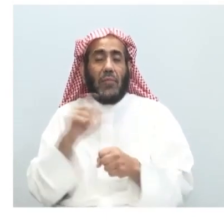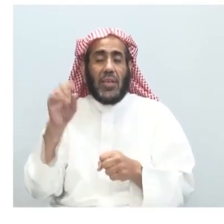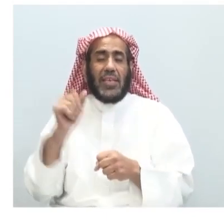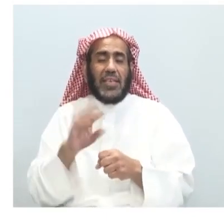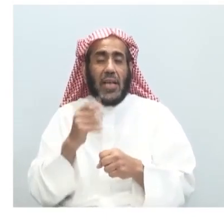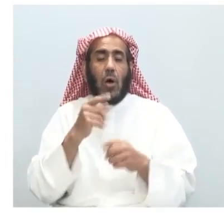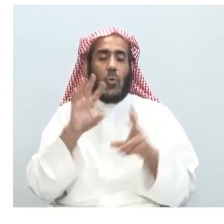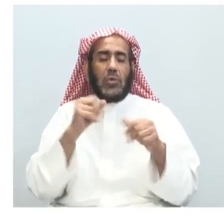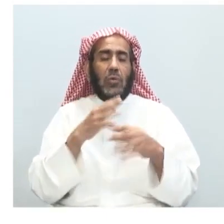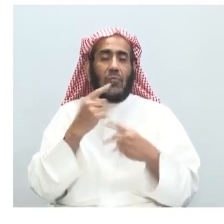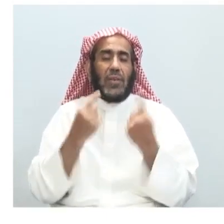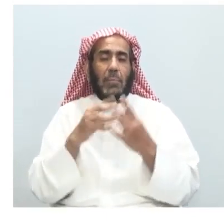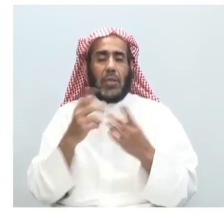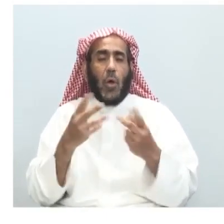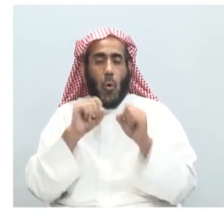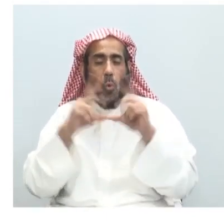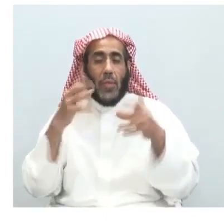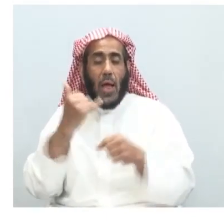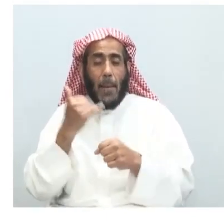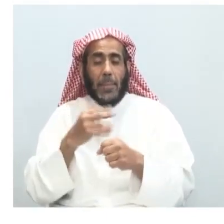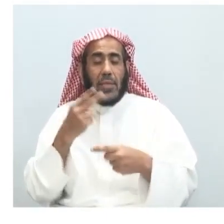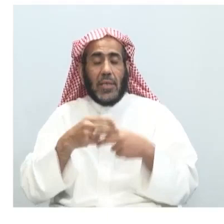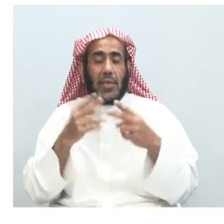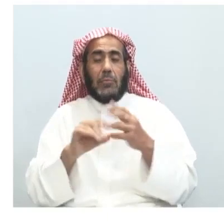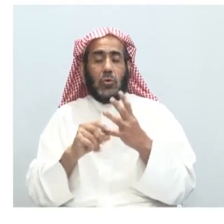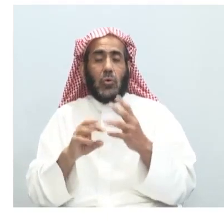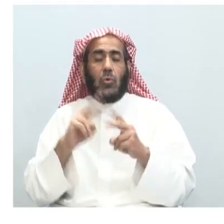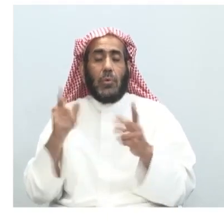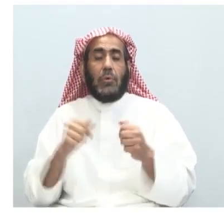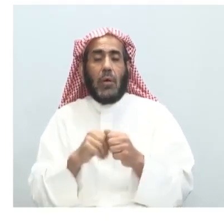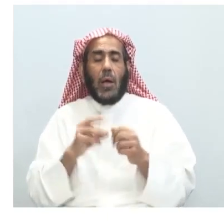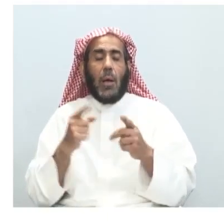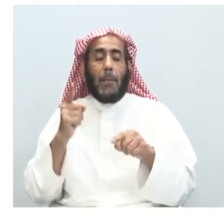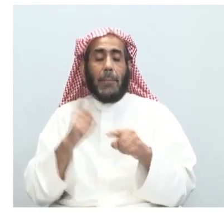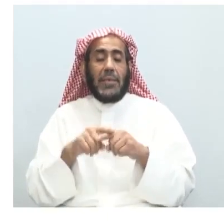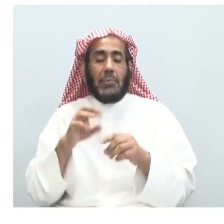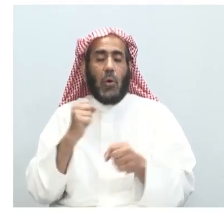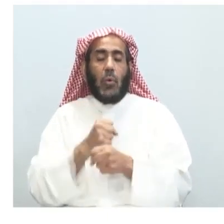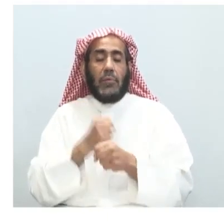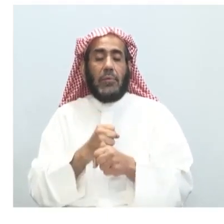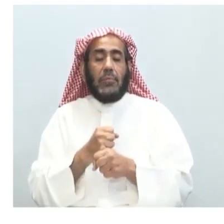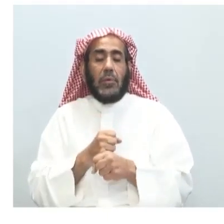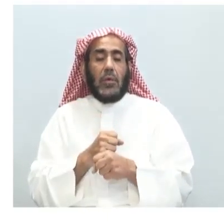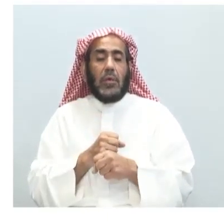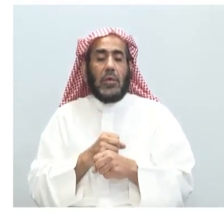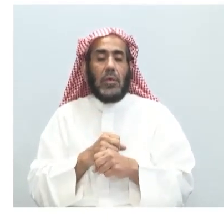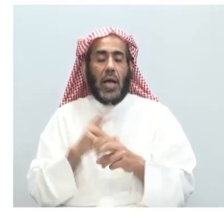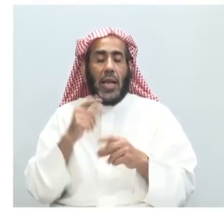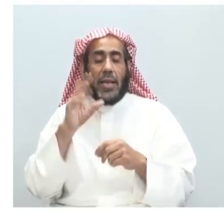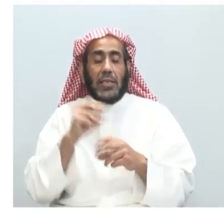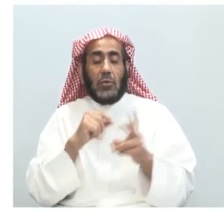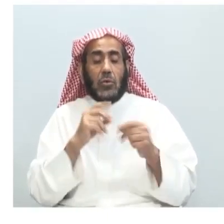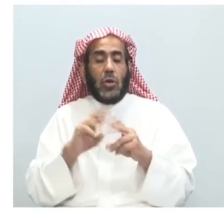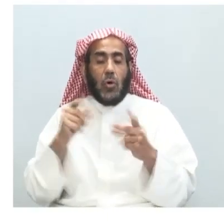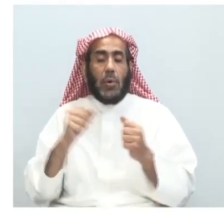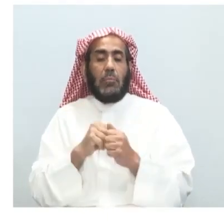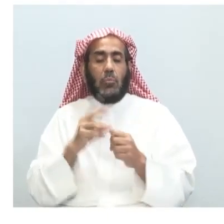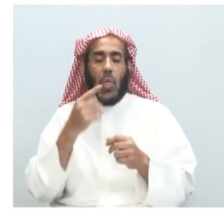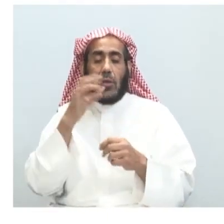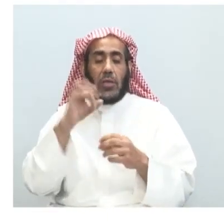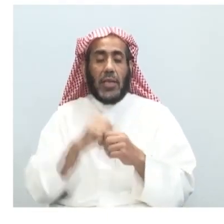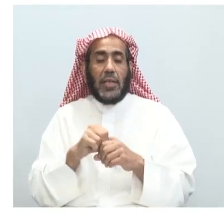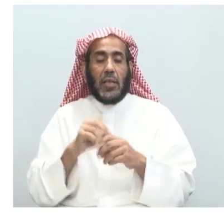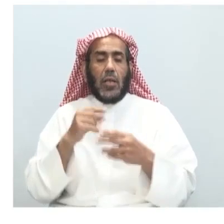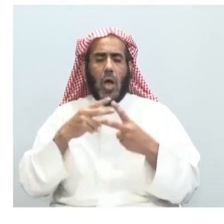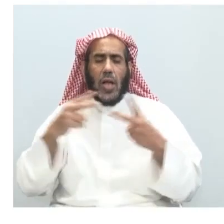النشا والسيلوز في النباتات ووضح اهميه التركيب الجزيئي لكل منهما بالنسبه للوظيفه طبعا النشا والسلوان كلاهما من